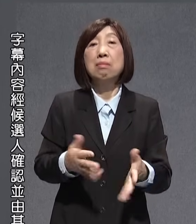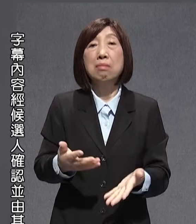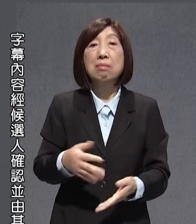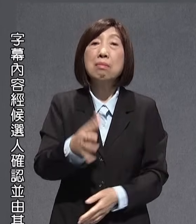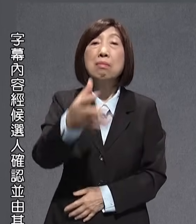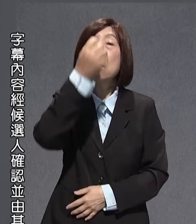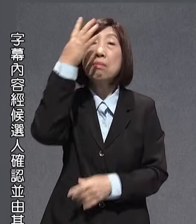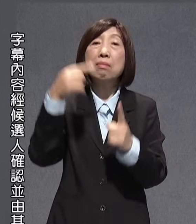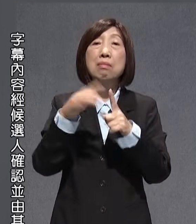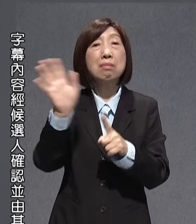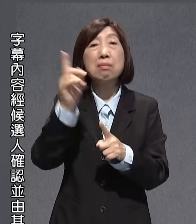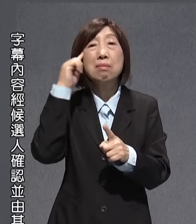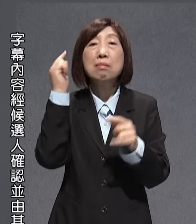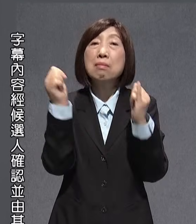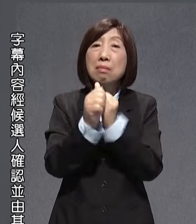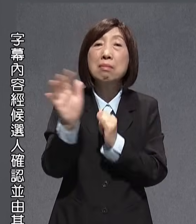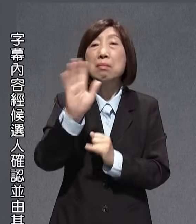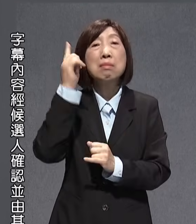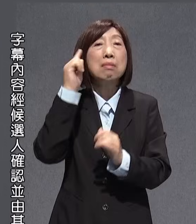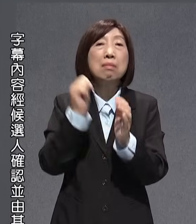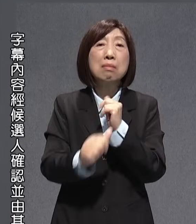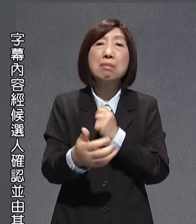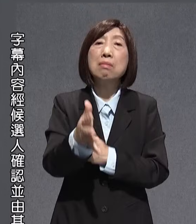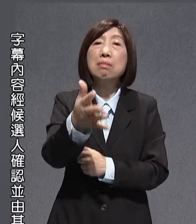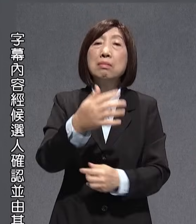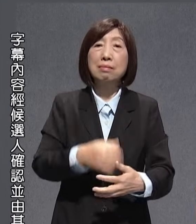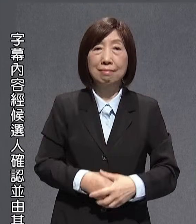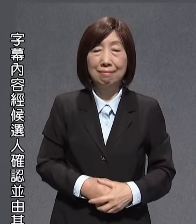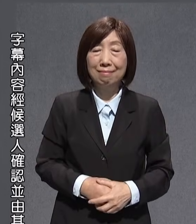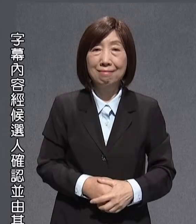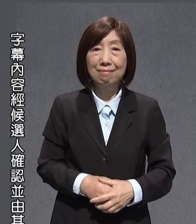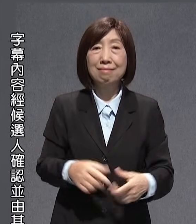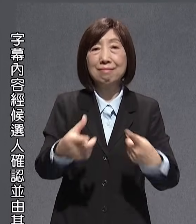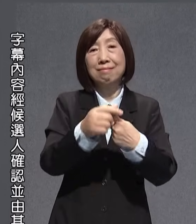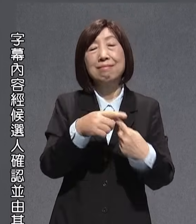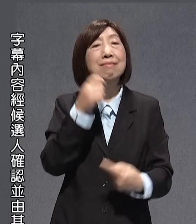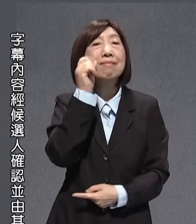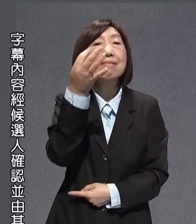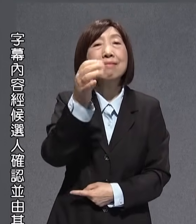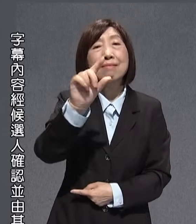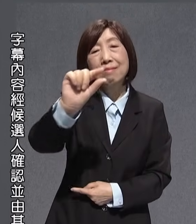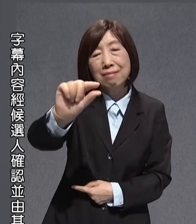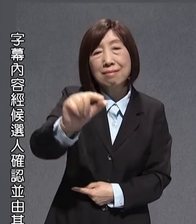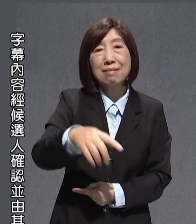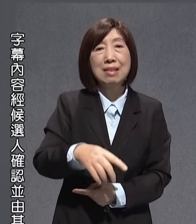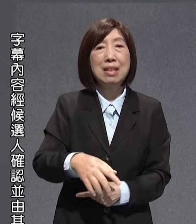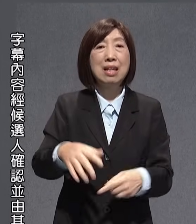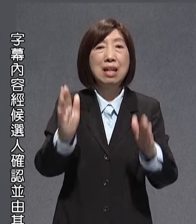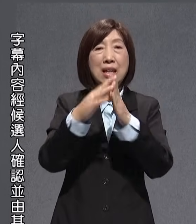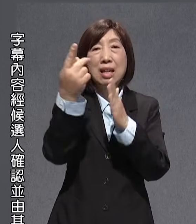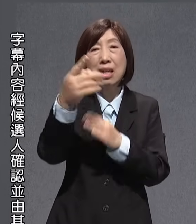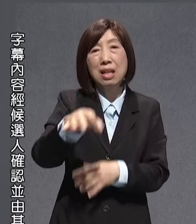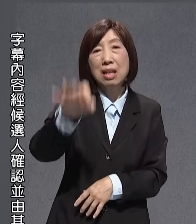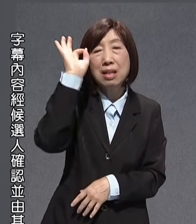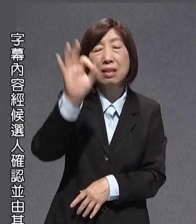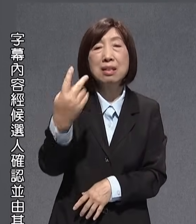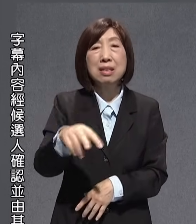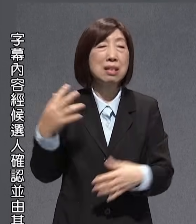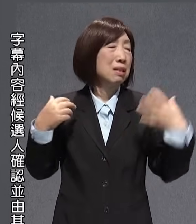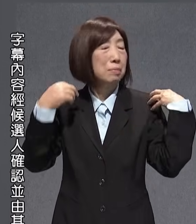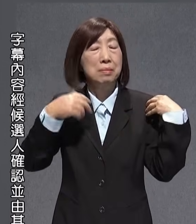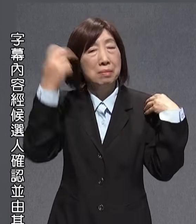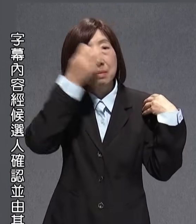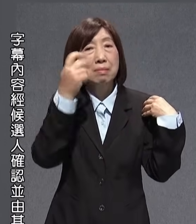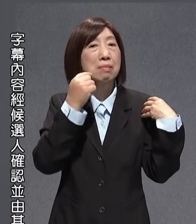不想结婚，也不想生小孩？有几个原因呢？低薪、高房租、太忙，没有时间照顾小孩子，职